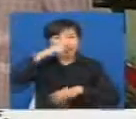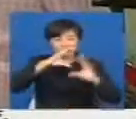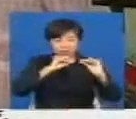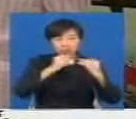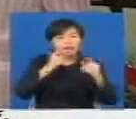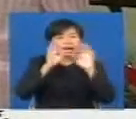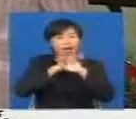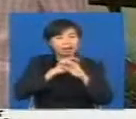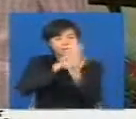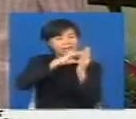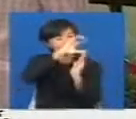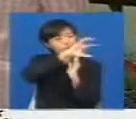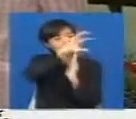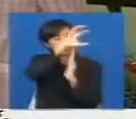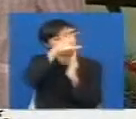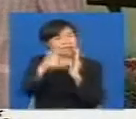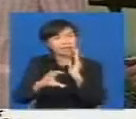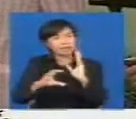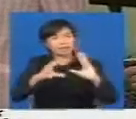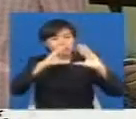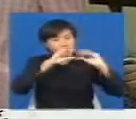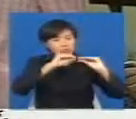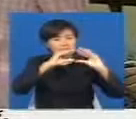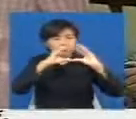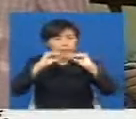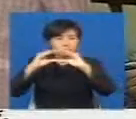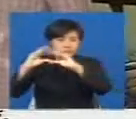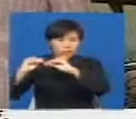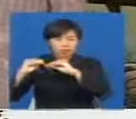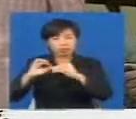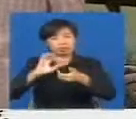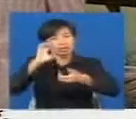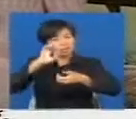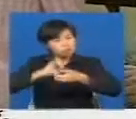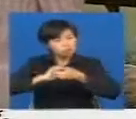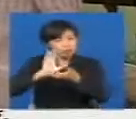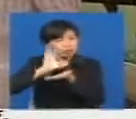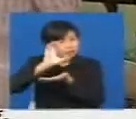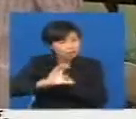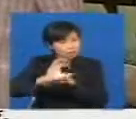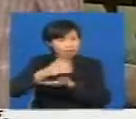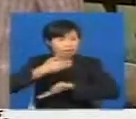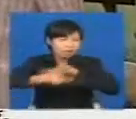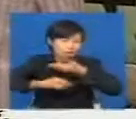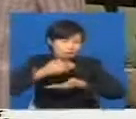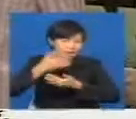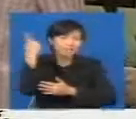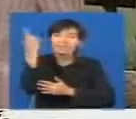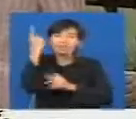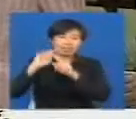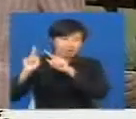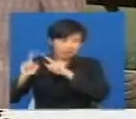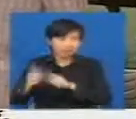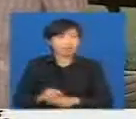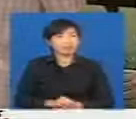คคีเรื่องการค้าการลงทุนเรื่องการท่องเที่ยวและอื่นๆความร่วมมือทั้งหลายนะครับมีทวิภาคี5ประเทศทวิภ